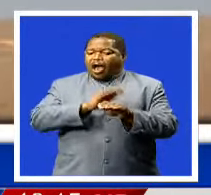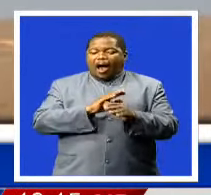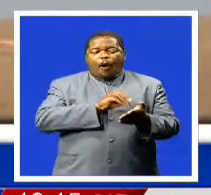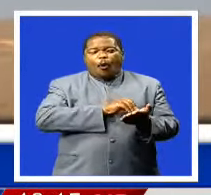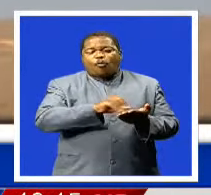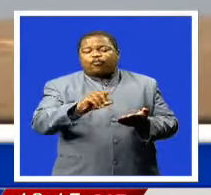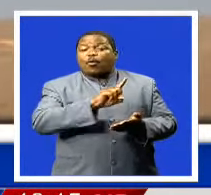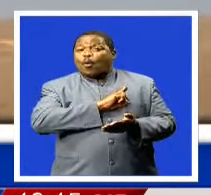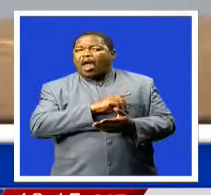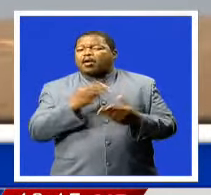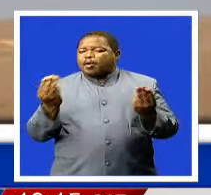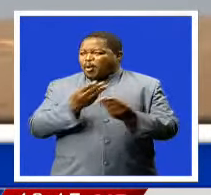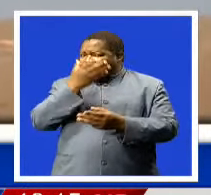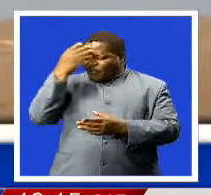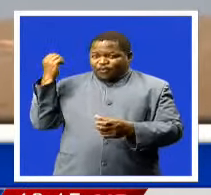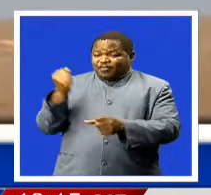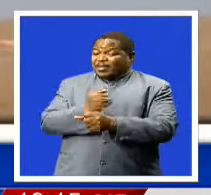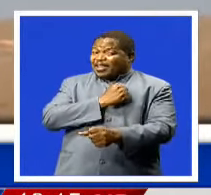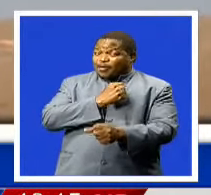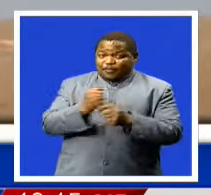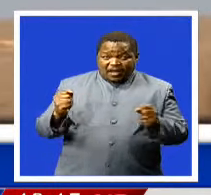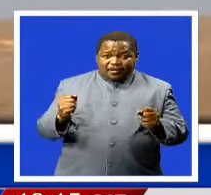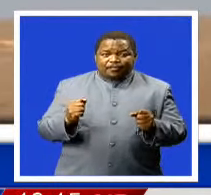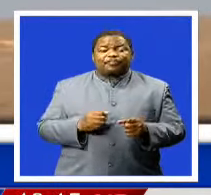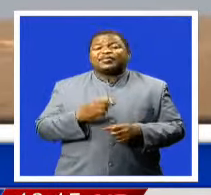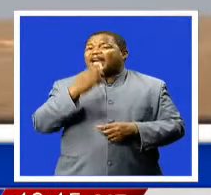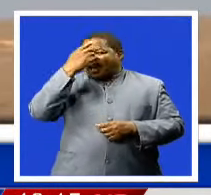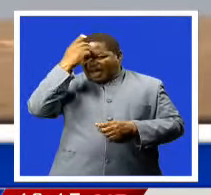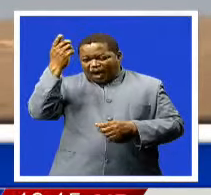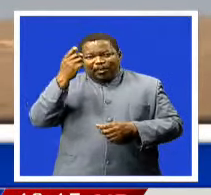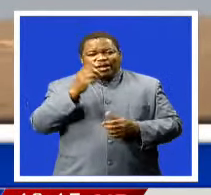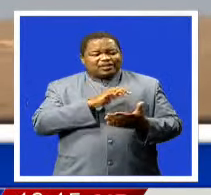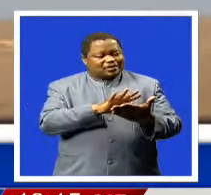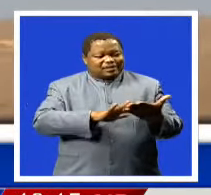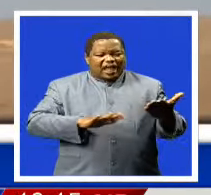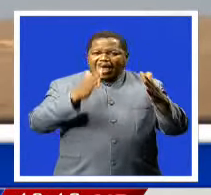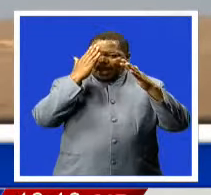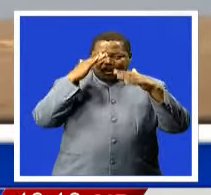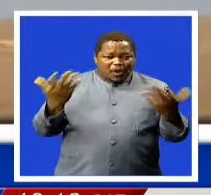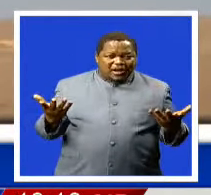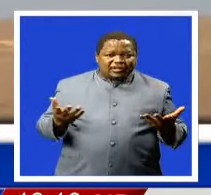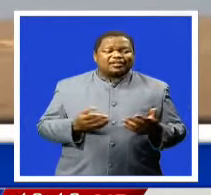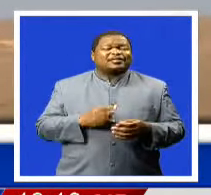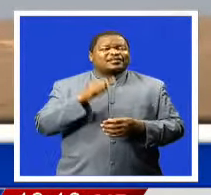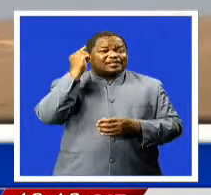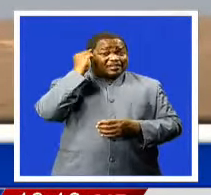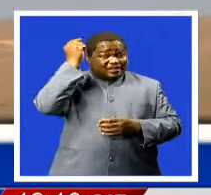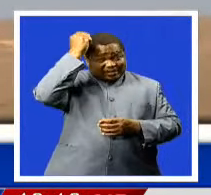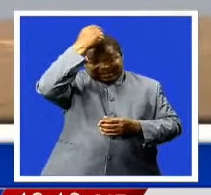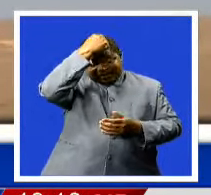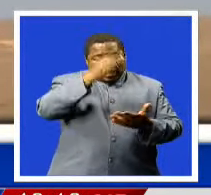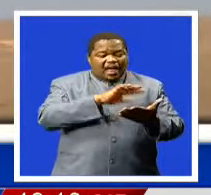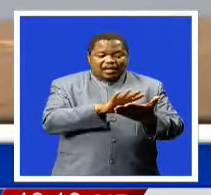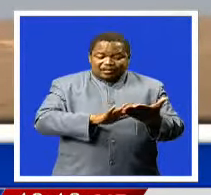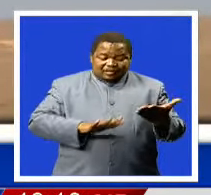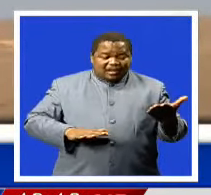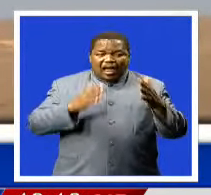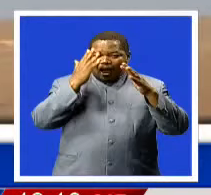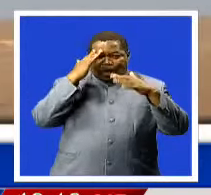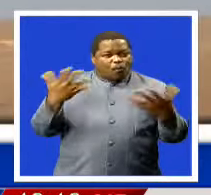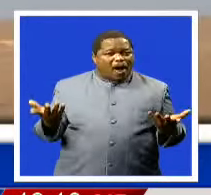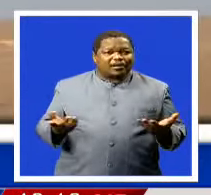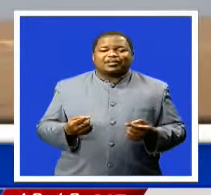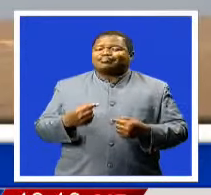hulumende akayati lendzaba inkosi kayati lendzaba nami kangiyati lendzaba lenkwati kokuthi bafika